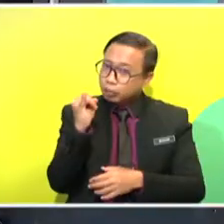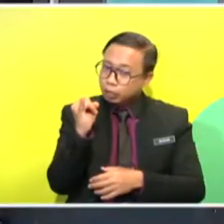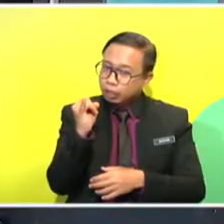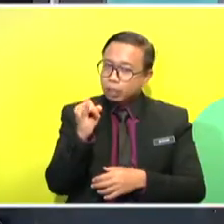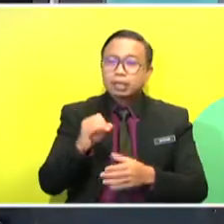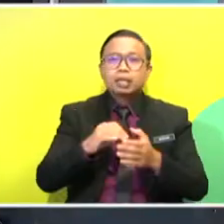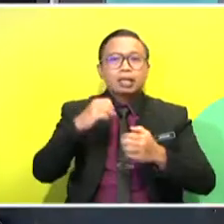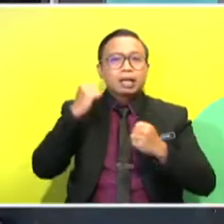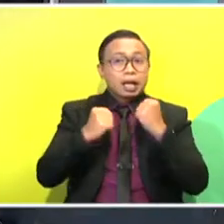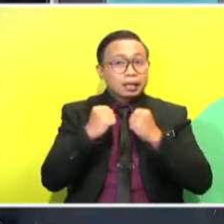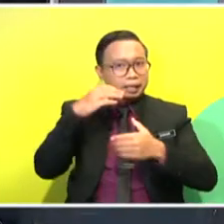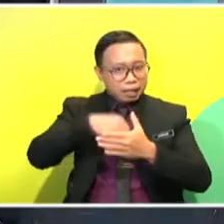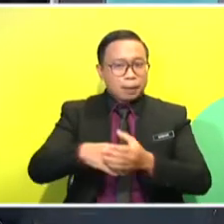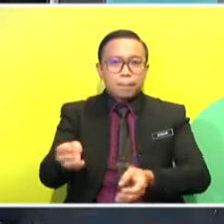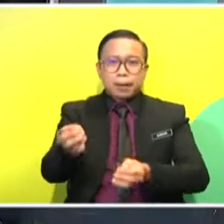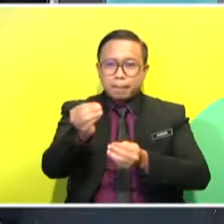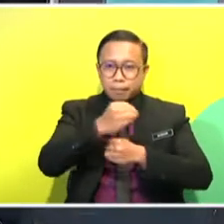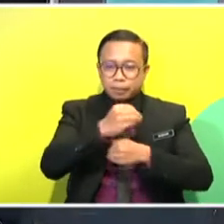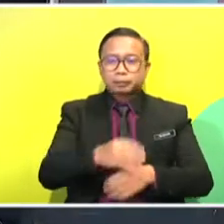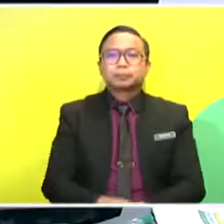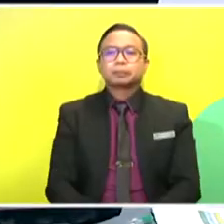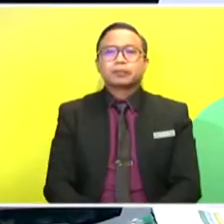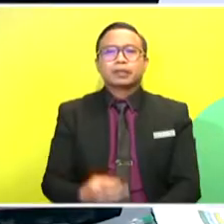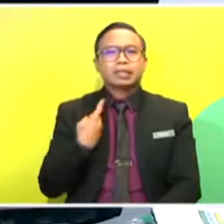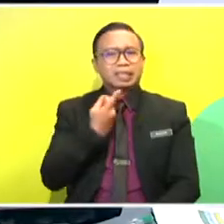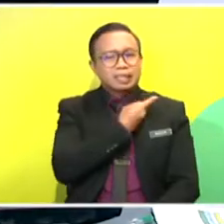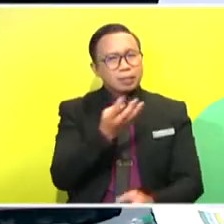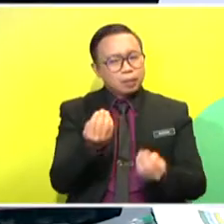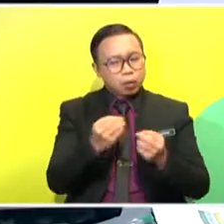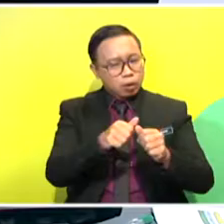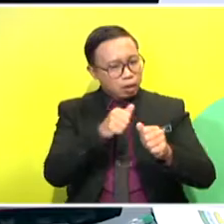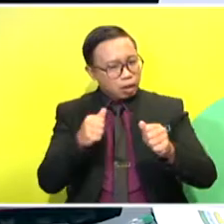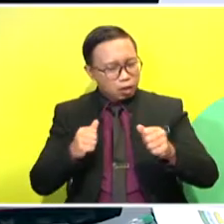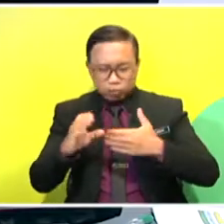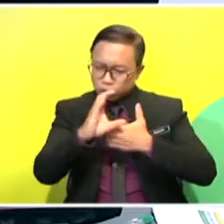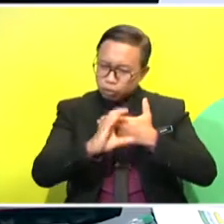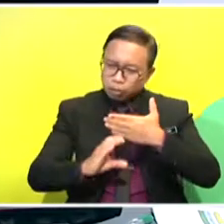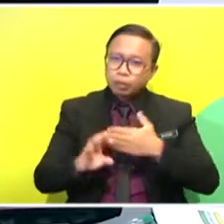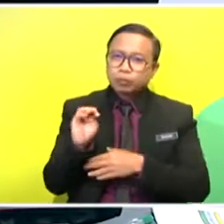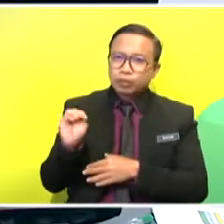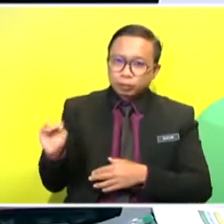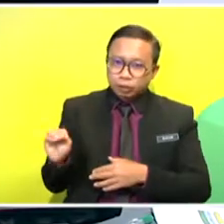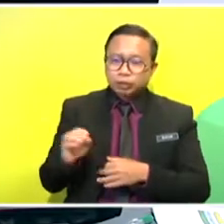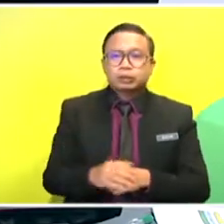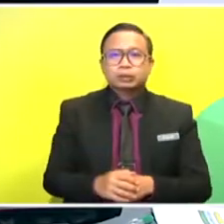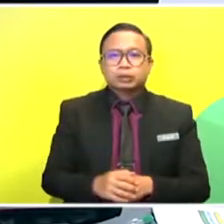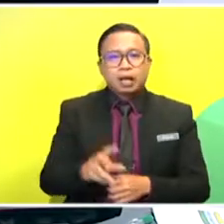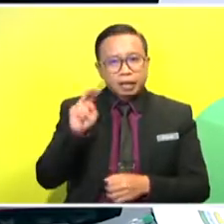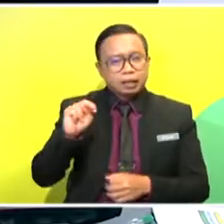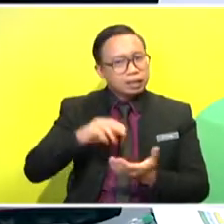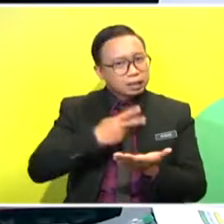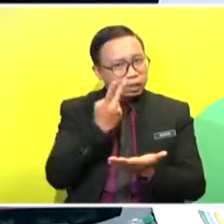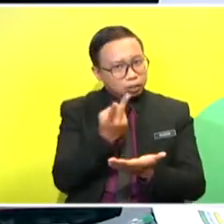Betul. Tepat sekali. Sebab kita nak elakkan kecederaan kepada murid. Bayangkan kalau dia berlari, tiba-tiba